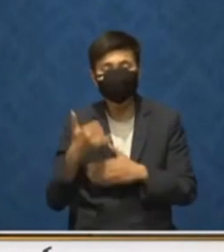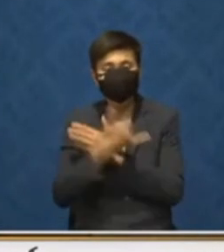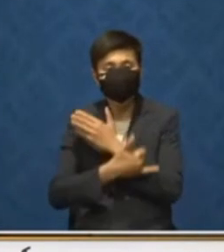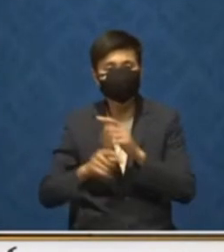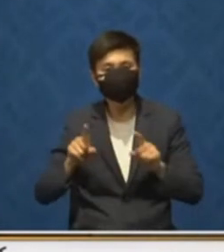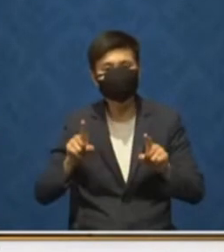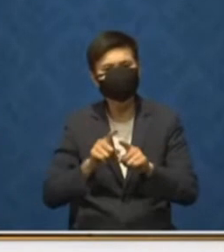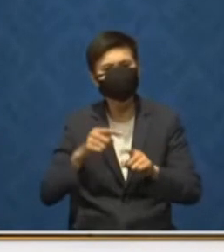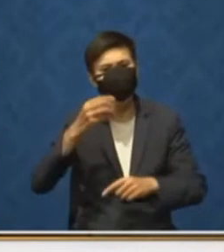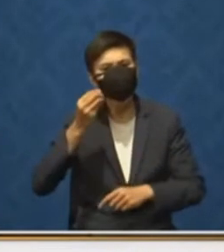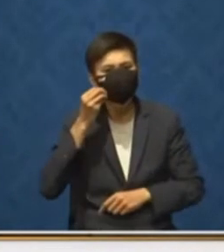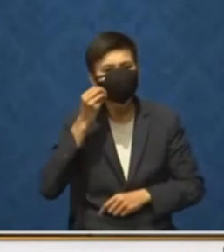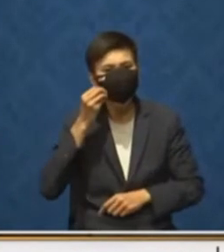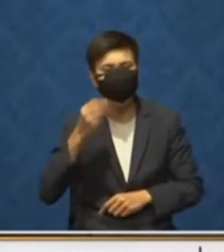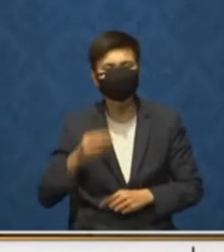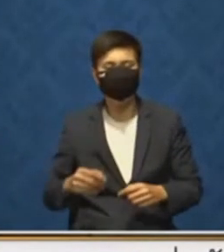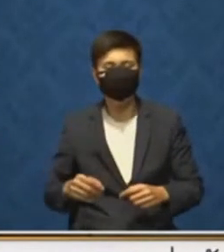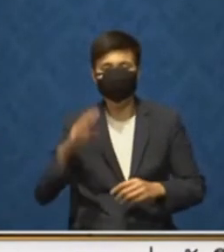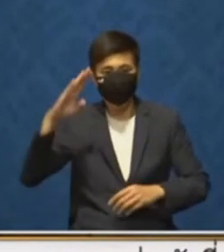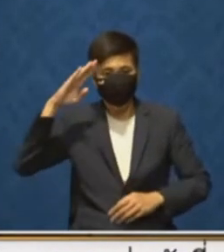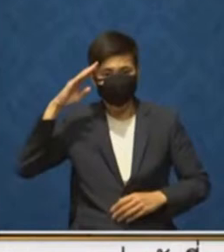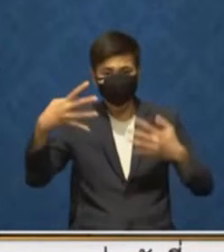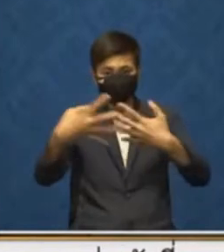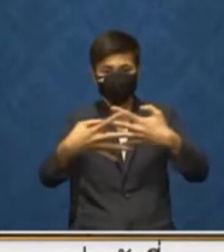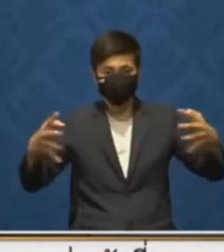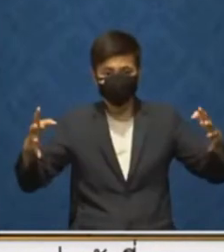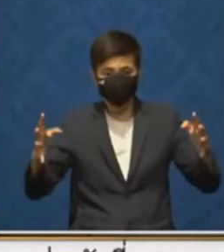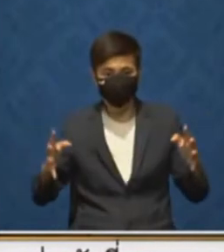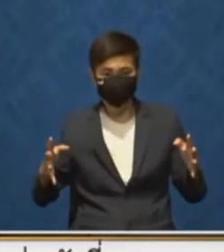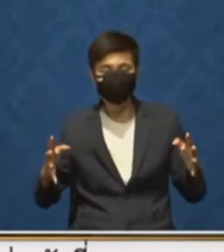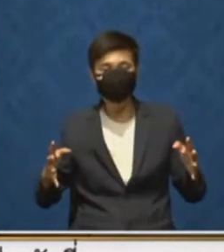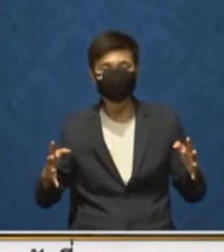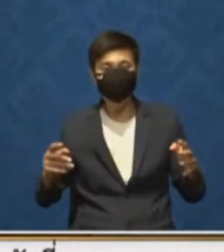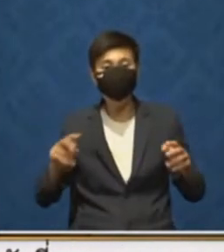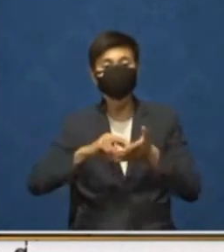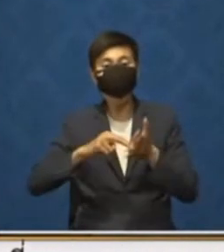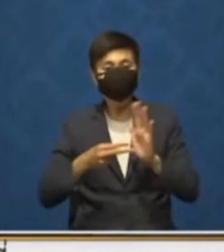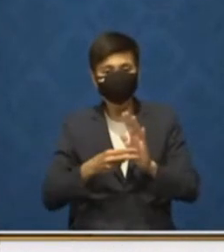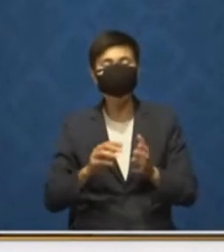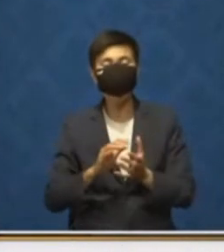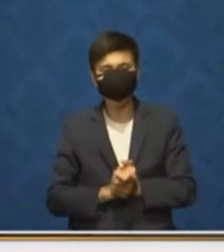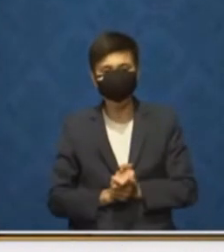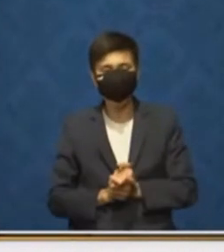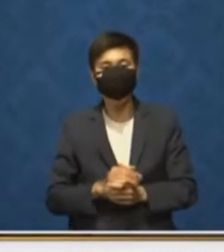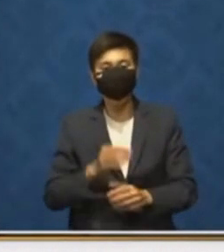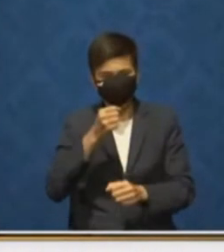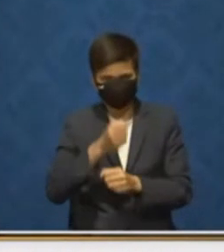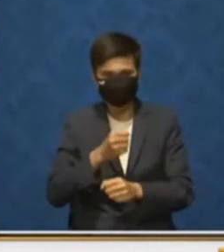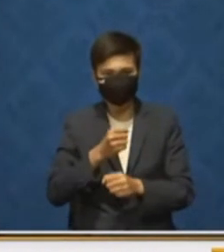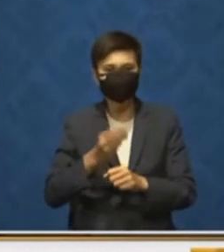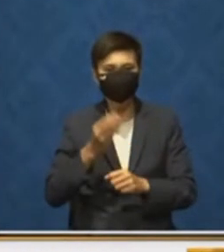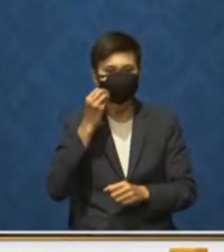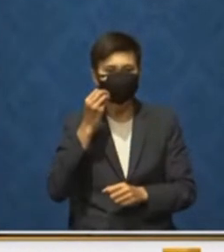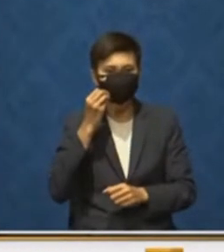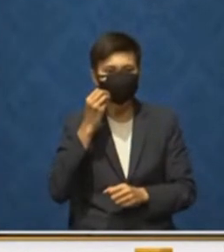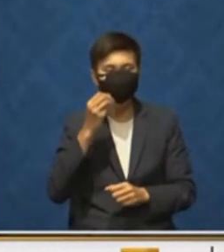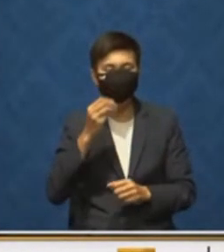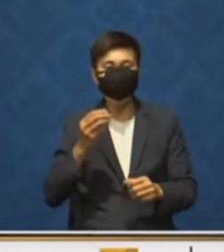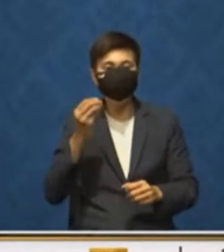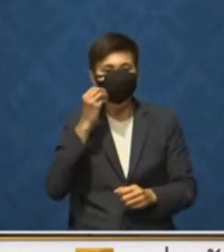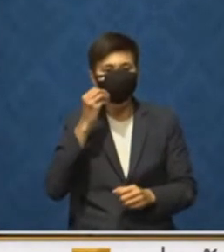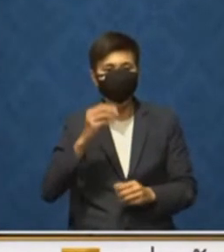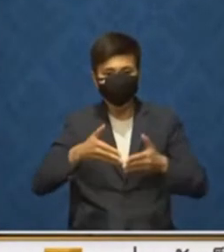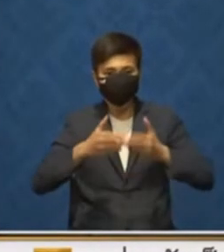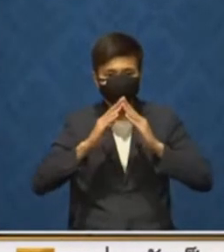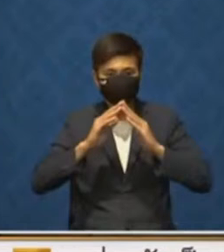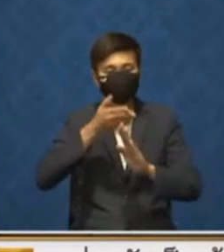ตาด้วยรั้วระหว่างบ้านกับรู้ว่าในตำนานกันครับต้องสร้างบ้านหลังนั้นรู้ไว้ที่หลังใจ